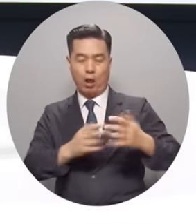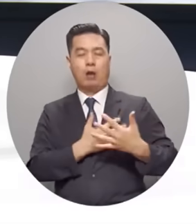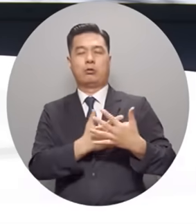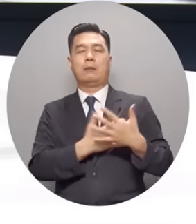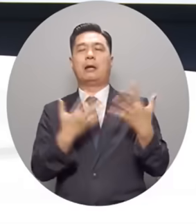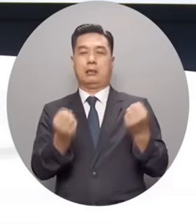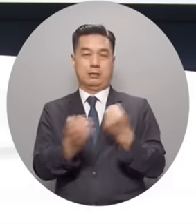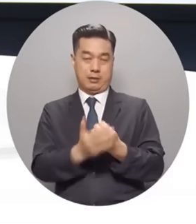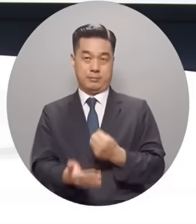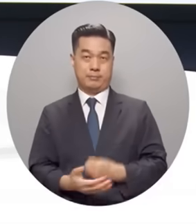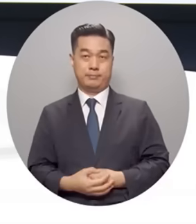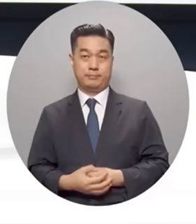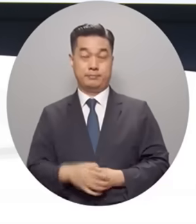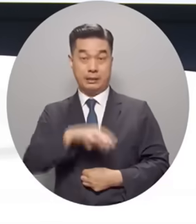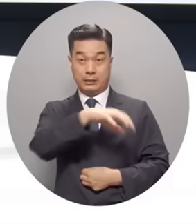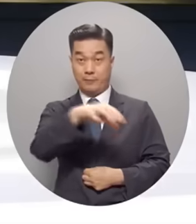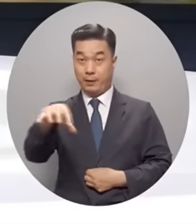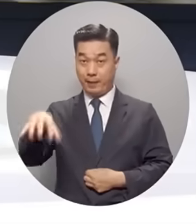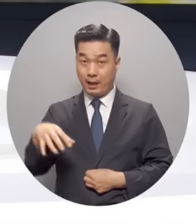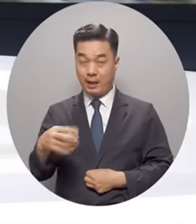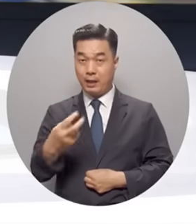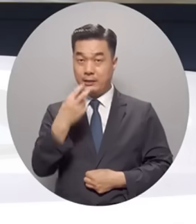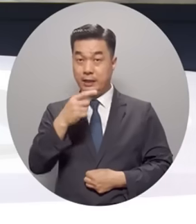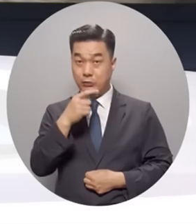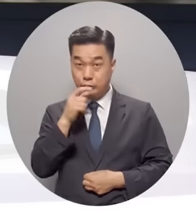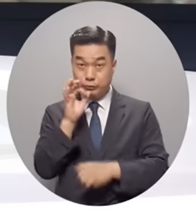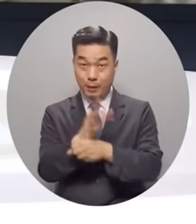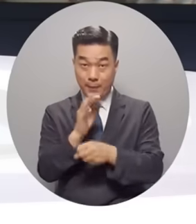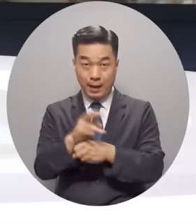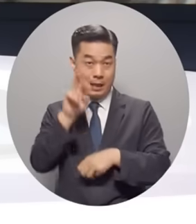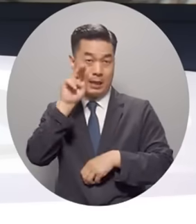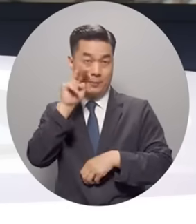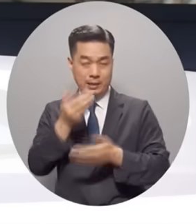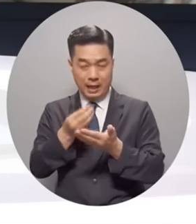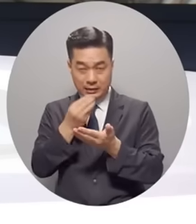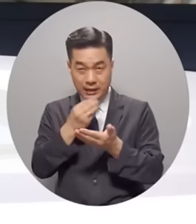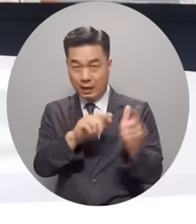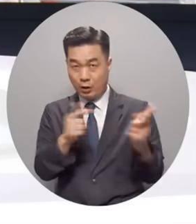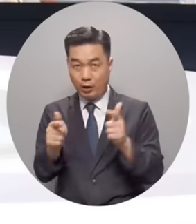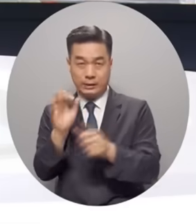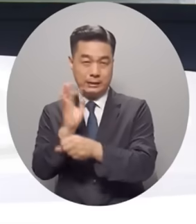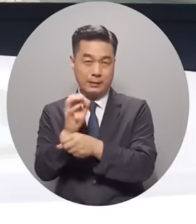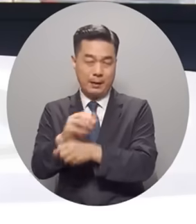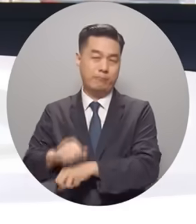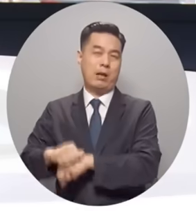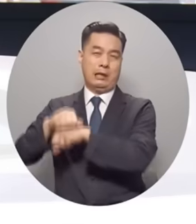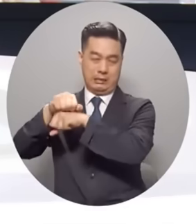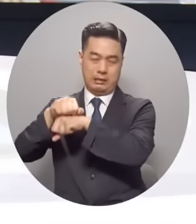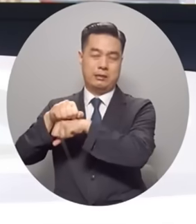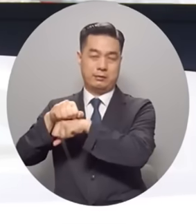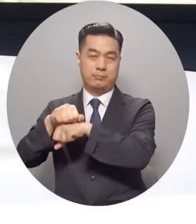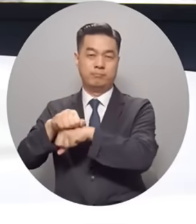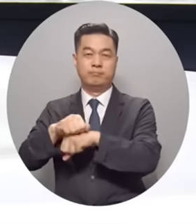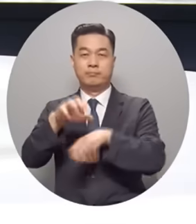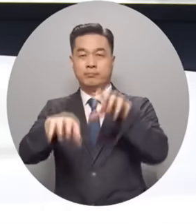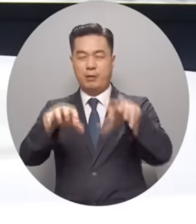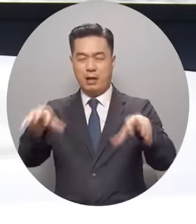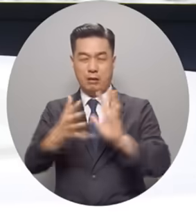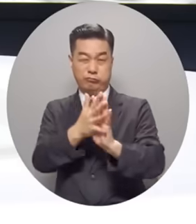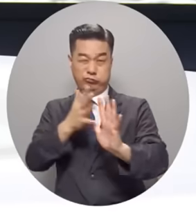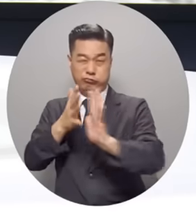있습니다. 해당 지역들에선 생수와 비상식량 등 비상용품을 미리 사두려는 주민들로 마트마다